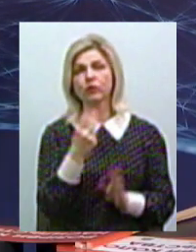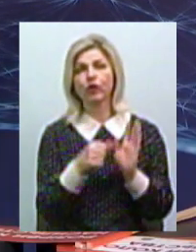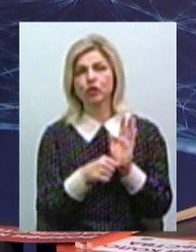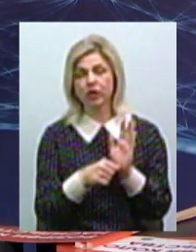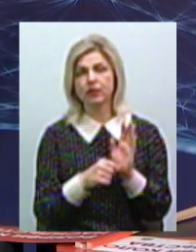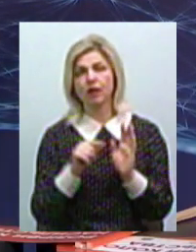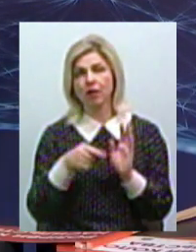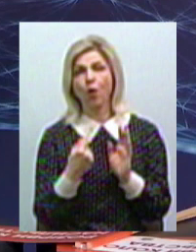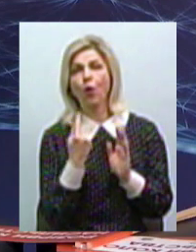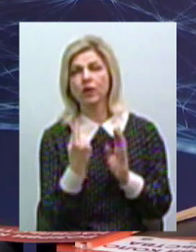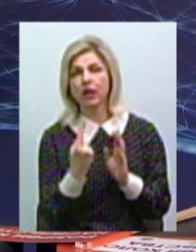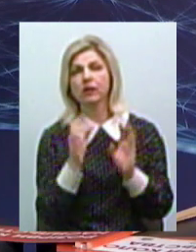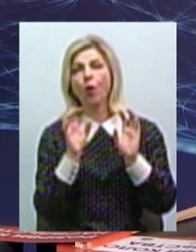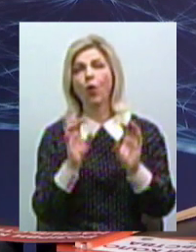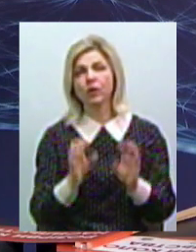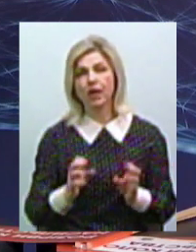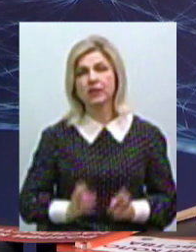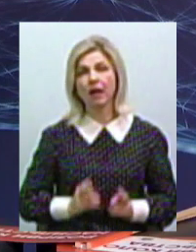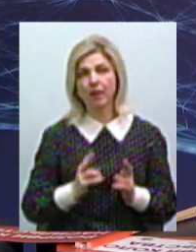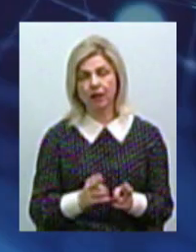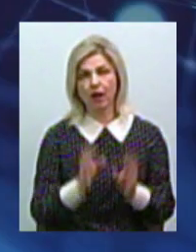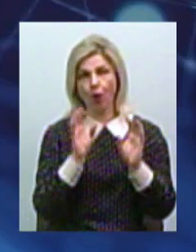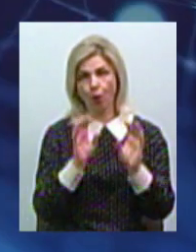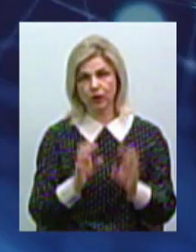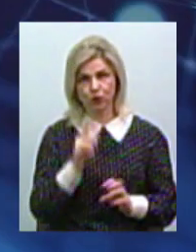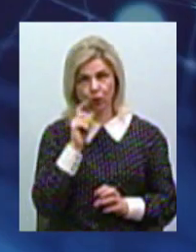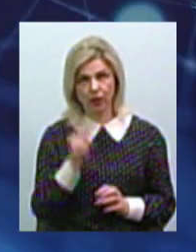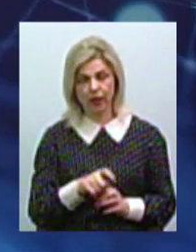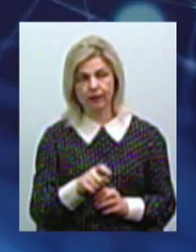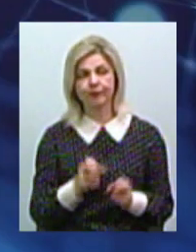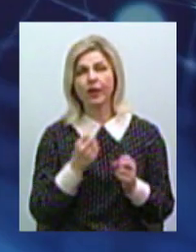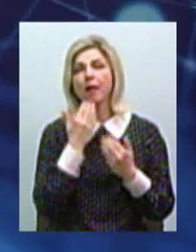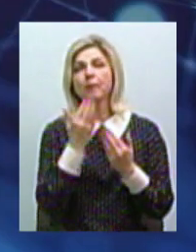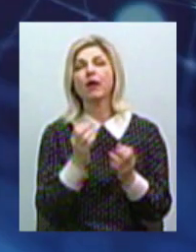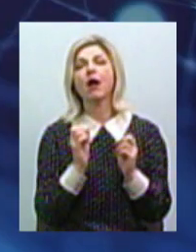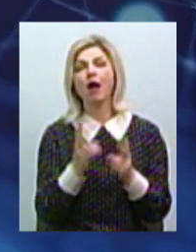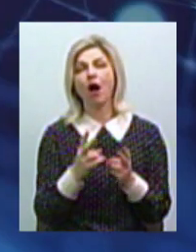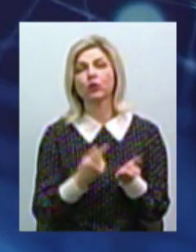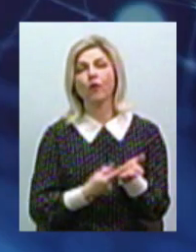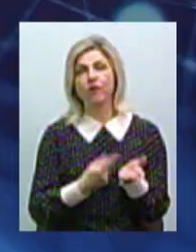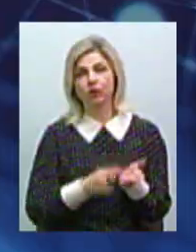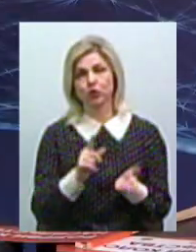1 Кримінального кодексу України. А як довести, що людина потерпає від насильства?